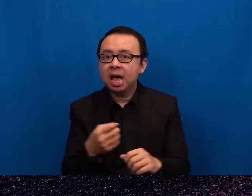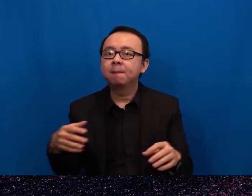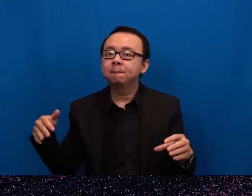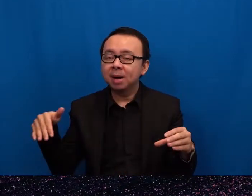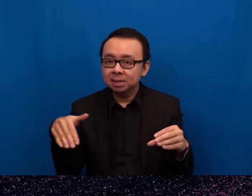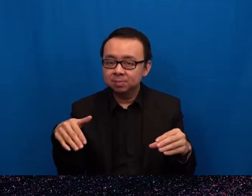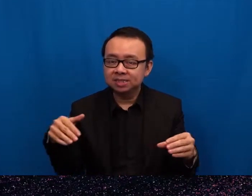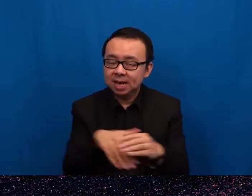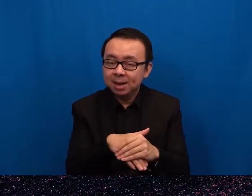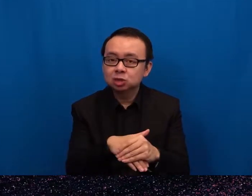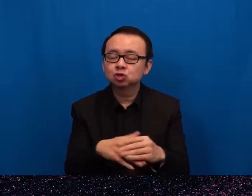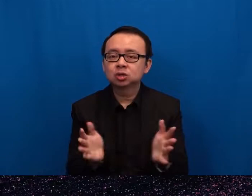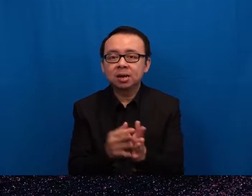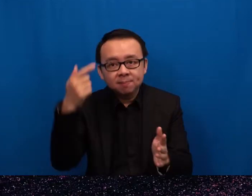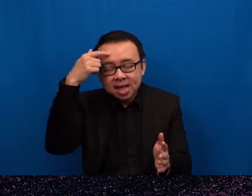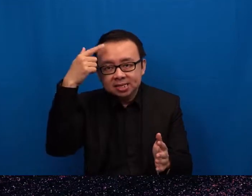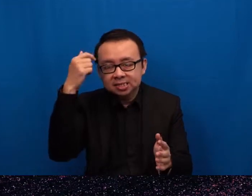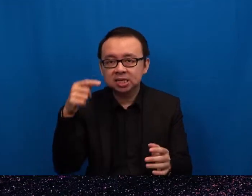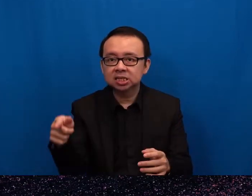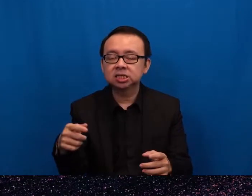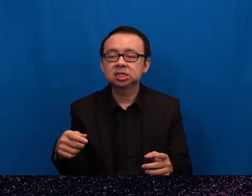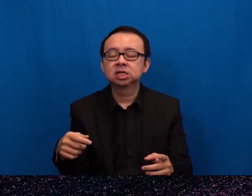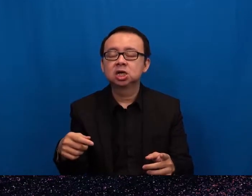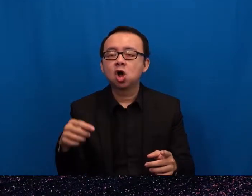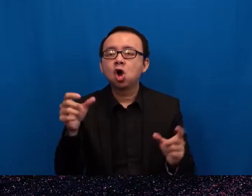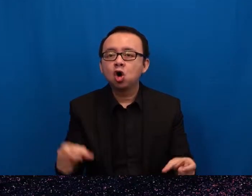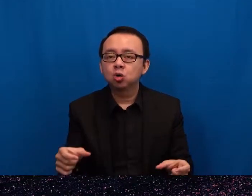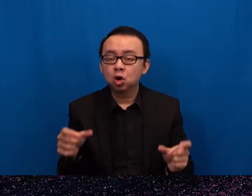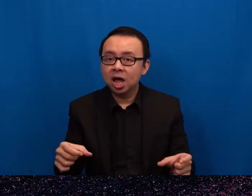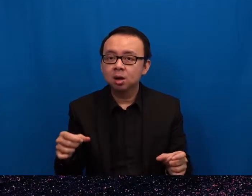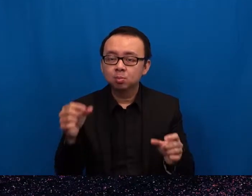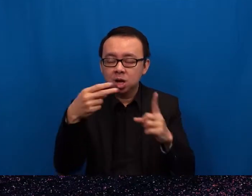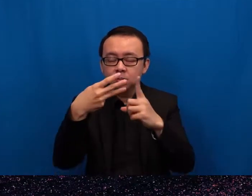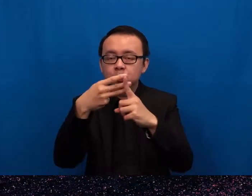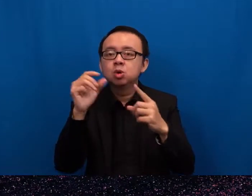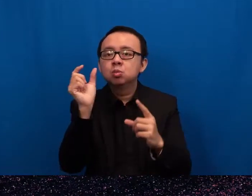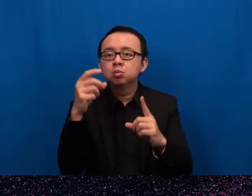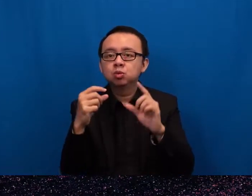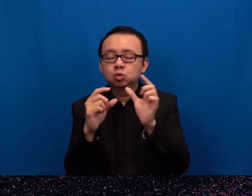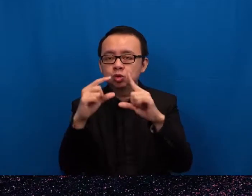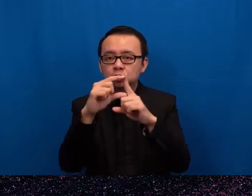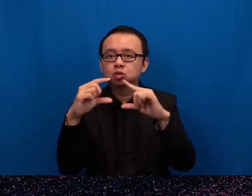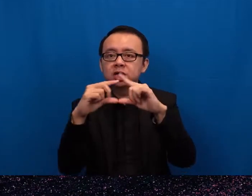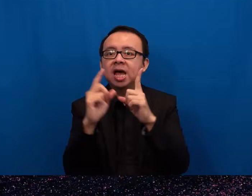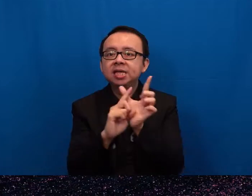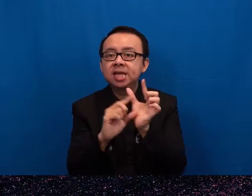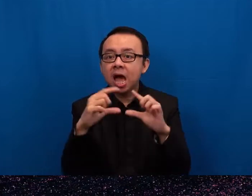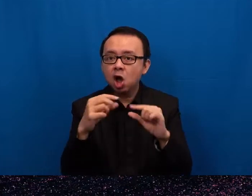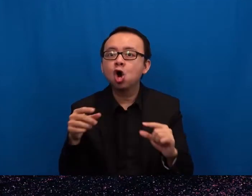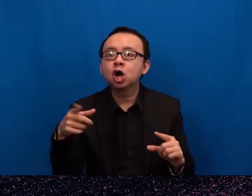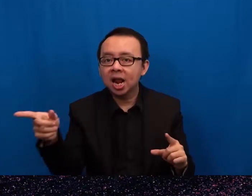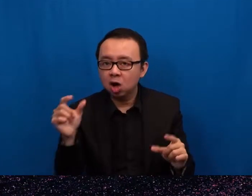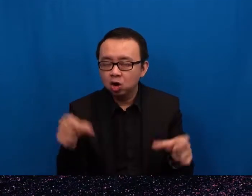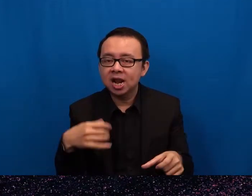Dan orang Indonesia itu mengalami kebangunan rohani. Roh Anda nggak jauh dengan roh kami di Indonesia. Jadi kalau di sini kesetrum, Anda